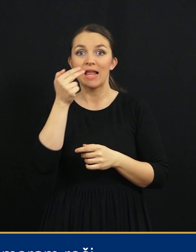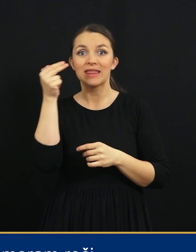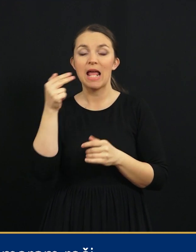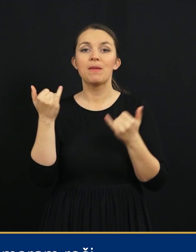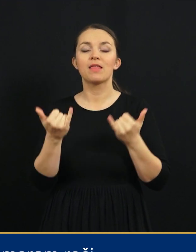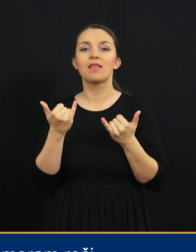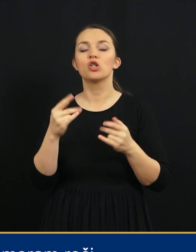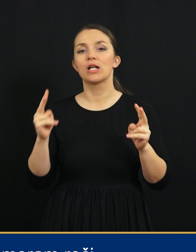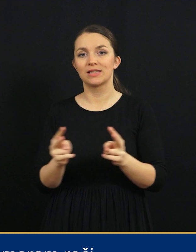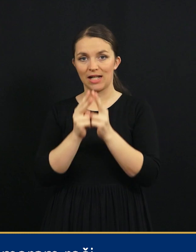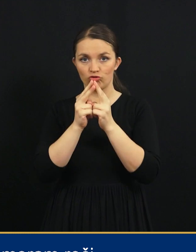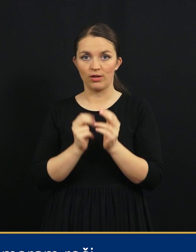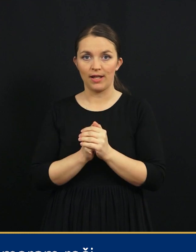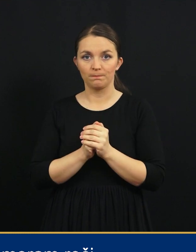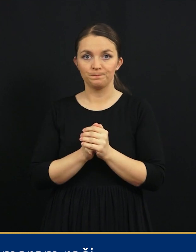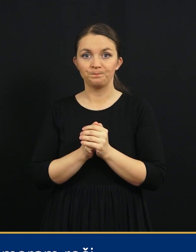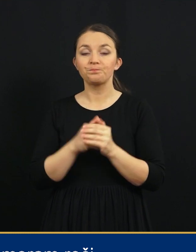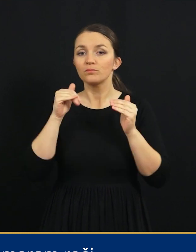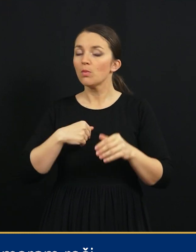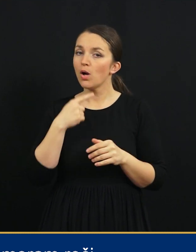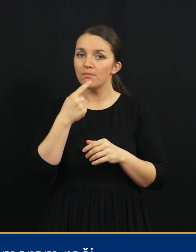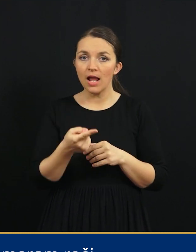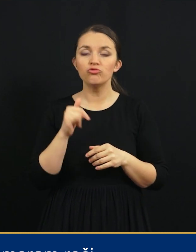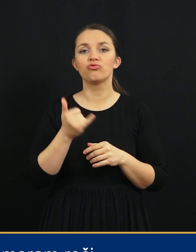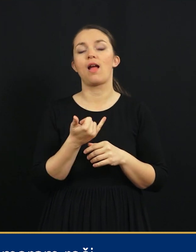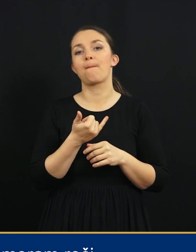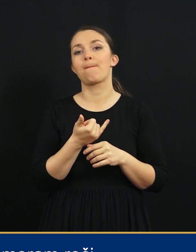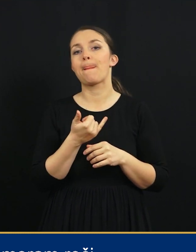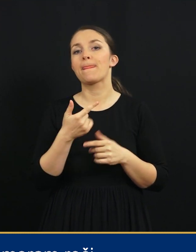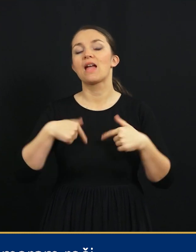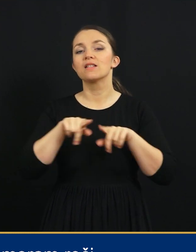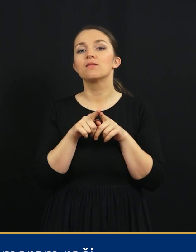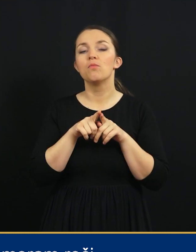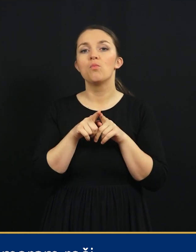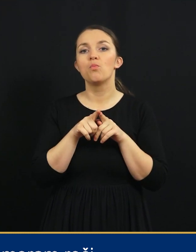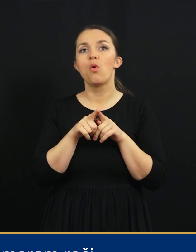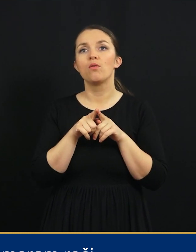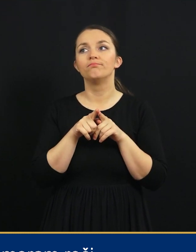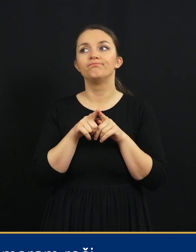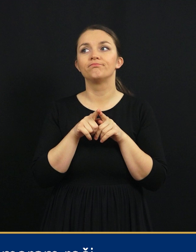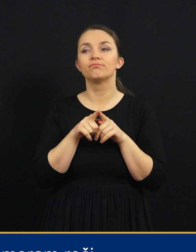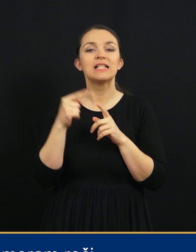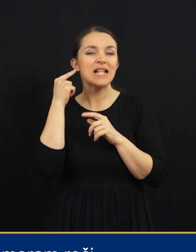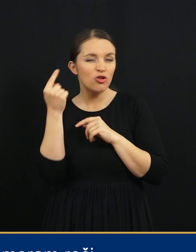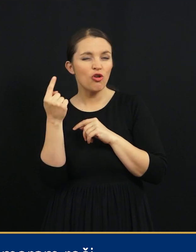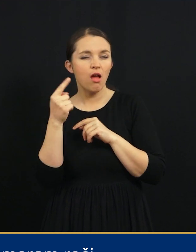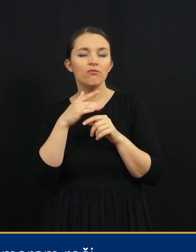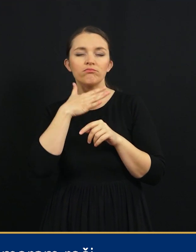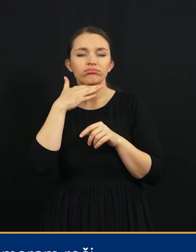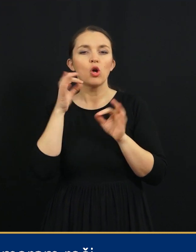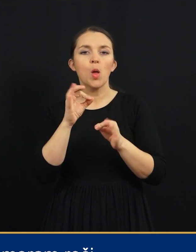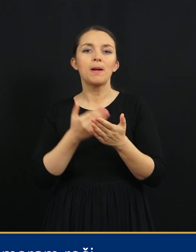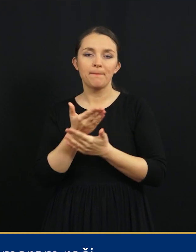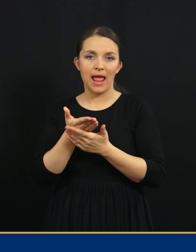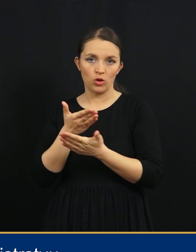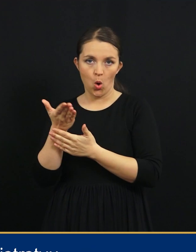bili temi današnjega srečanja. Moram reči, da smo slišali vrsto